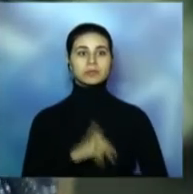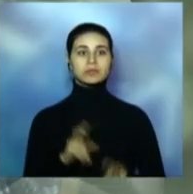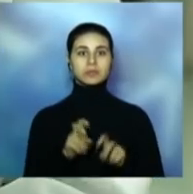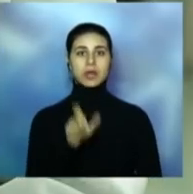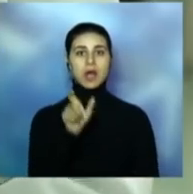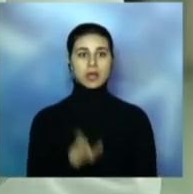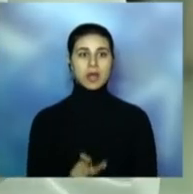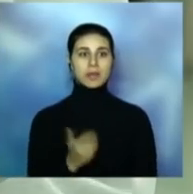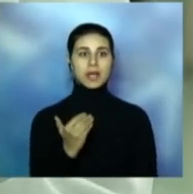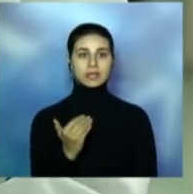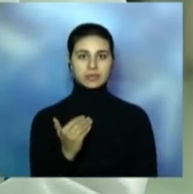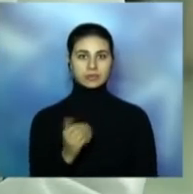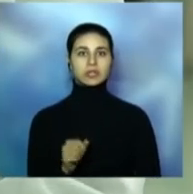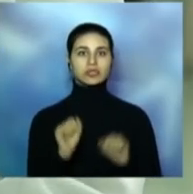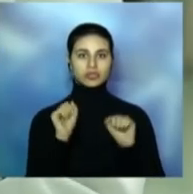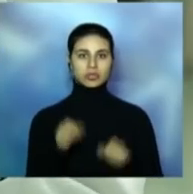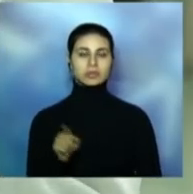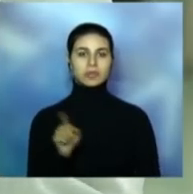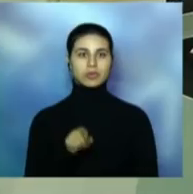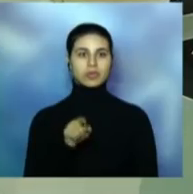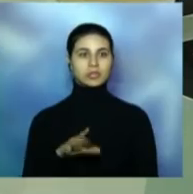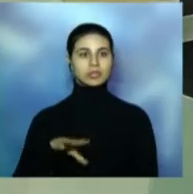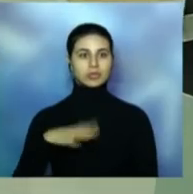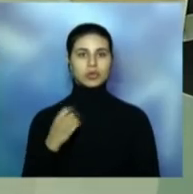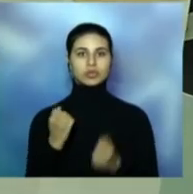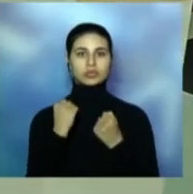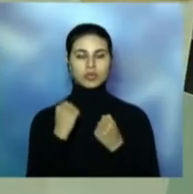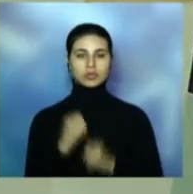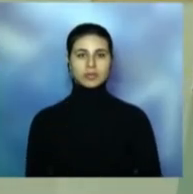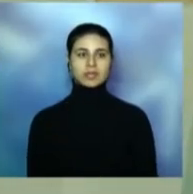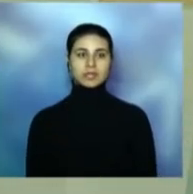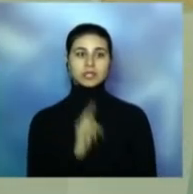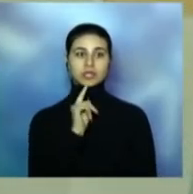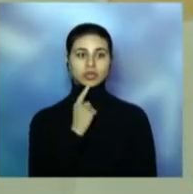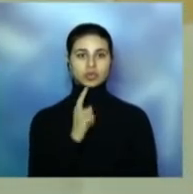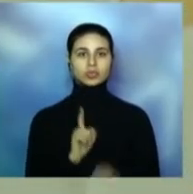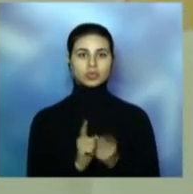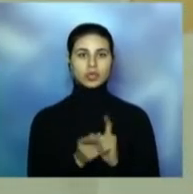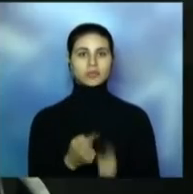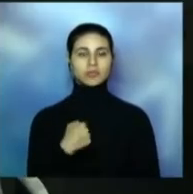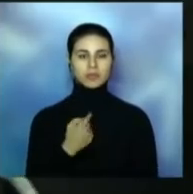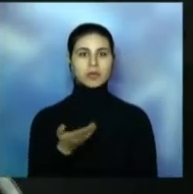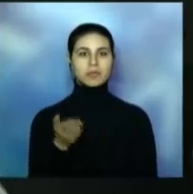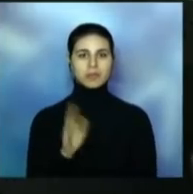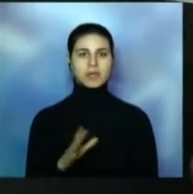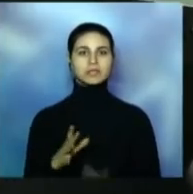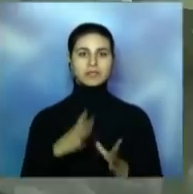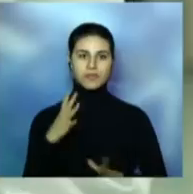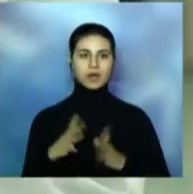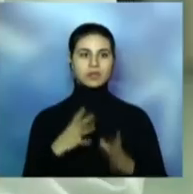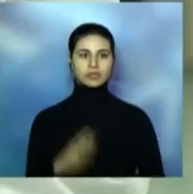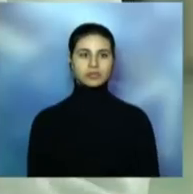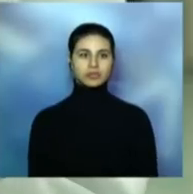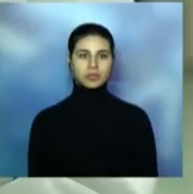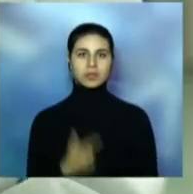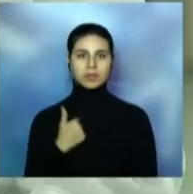მქონე ადამიანისთვისაც შეიძლება რომ ის იყოს სპორტსმენი. სირთულის მიუხედავად, მე მაინც ვარჯიშობ.